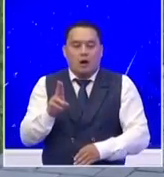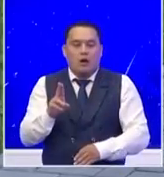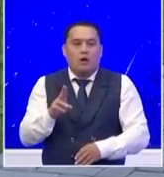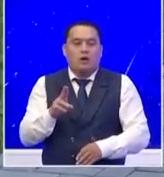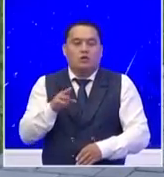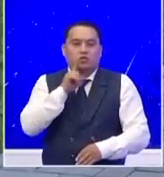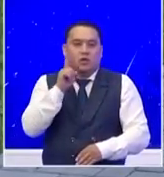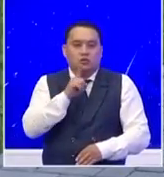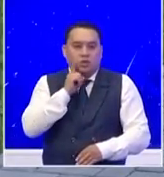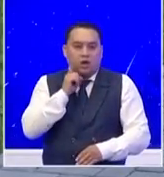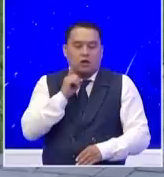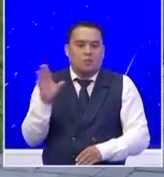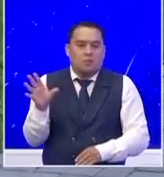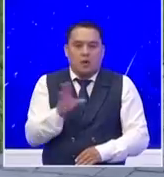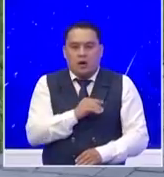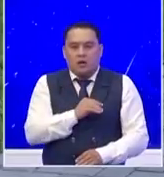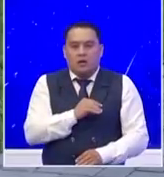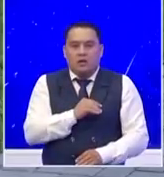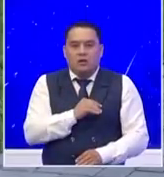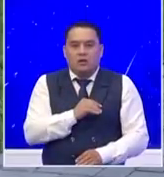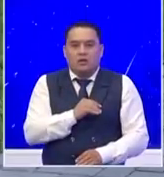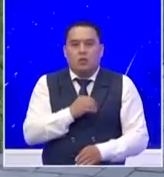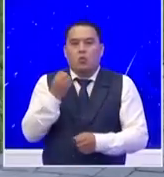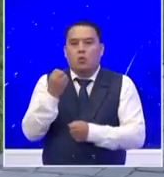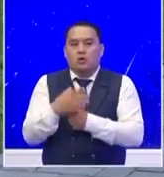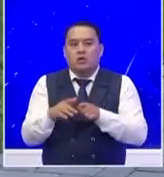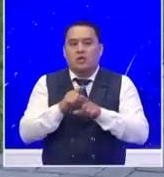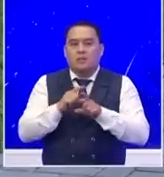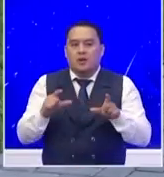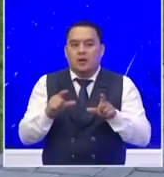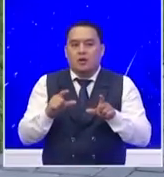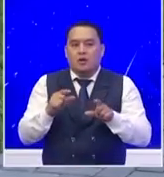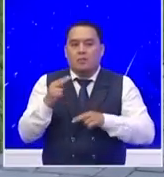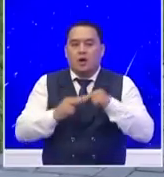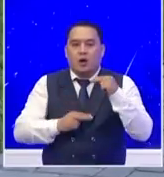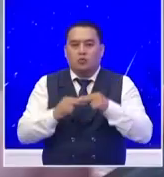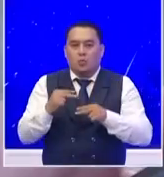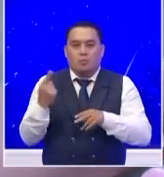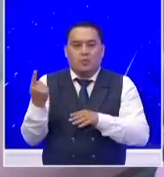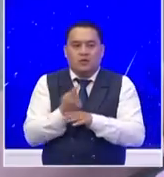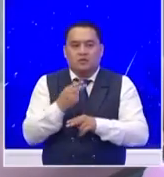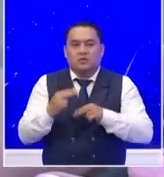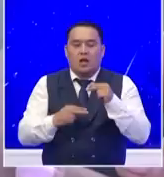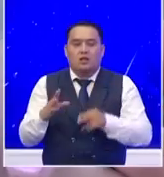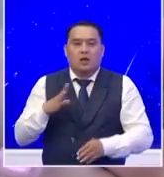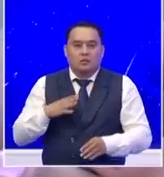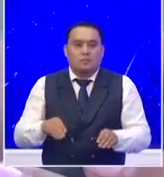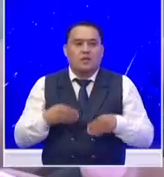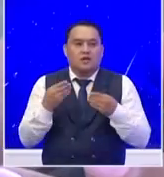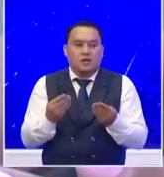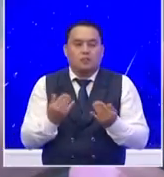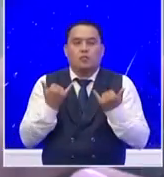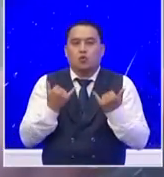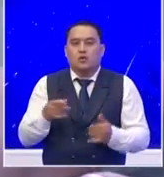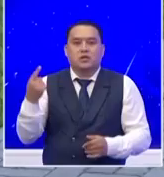жетісу жастарына жастар ресурстық орталығының ғимаратын бірден бір болып республика көлемінде бірінші болып салып берген болатын. Және де бүгінгі